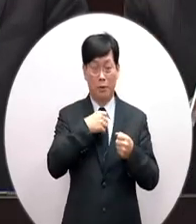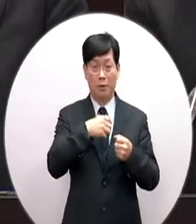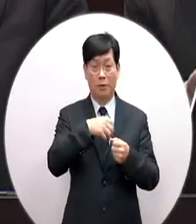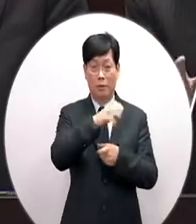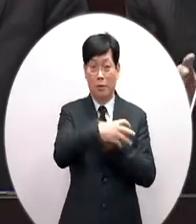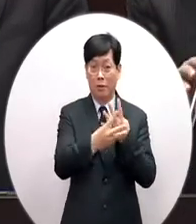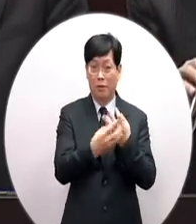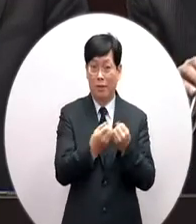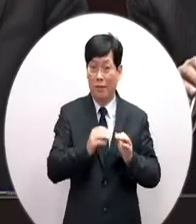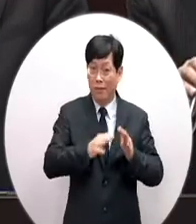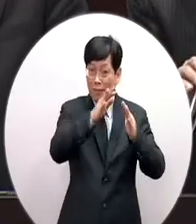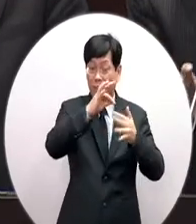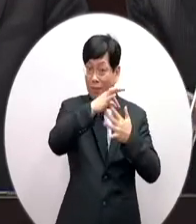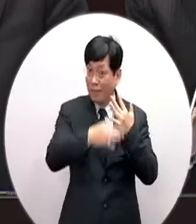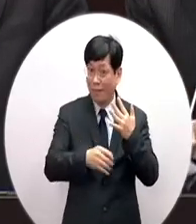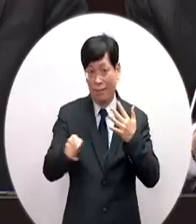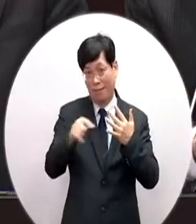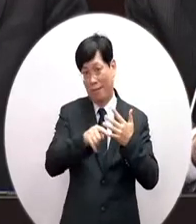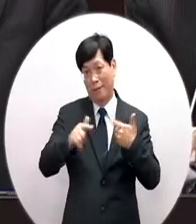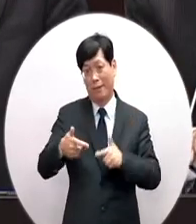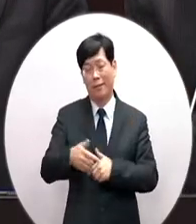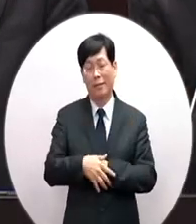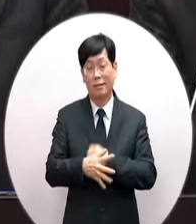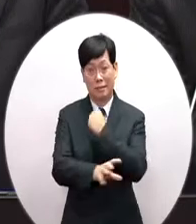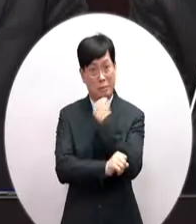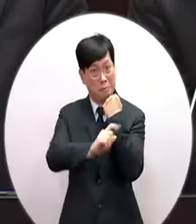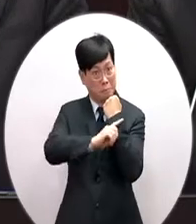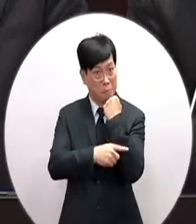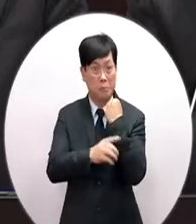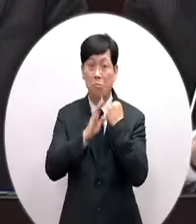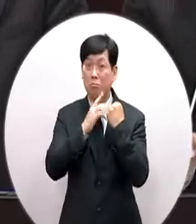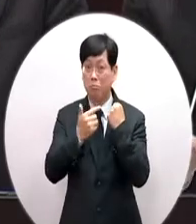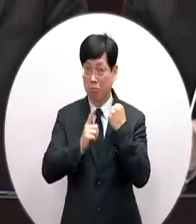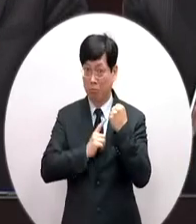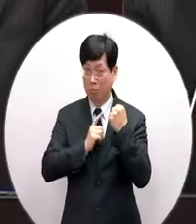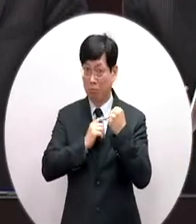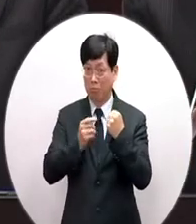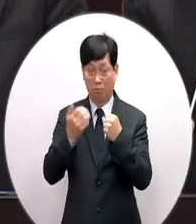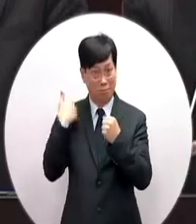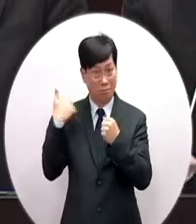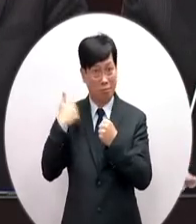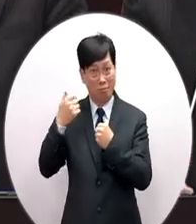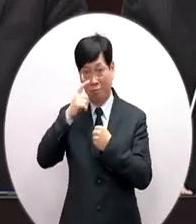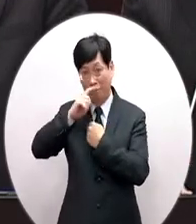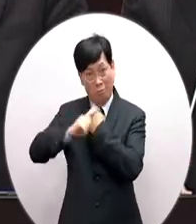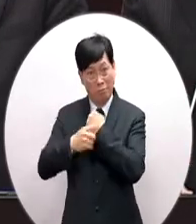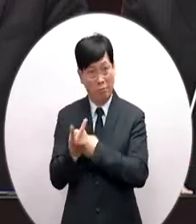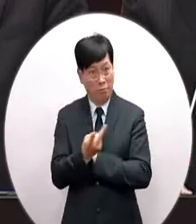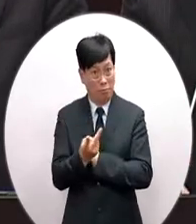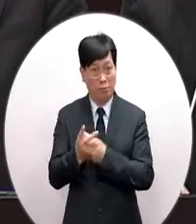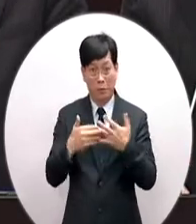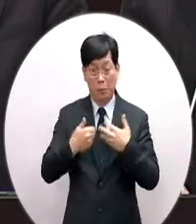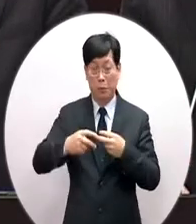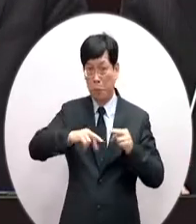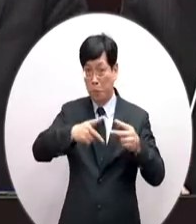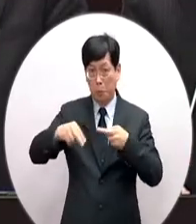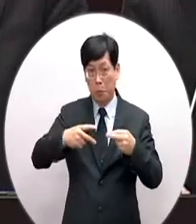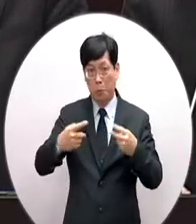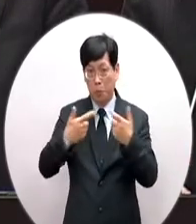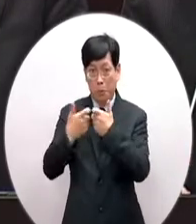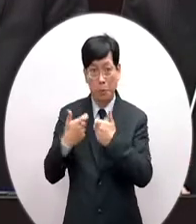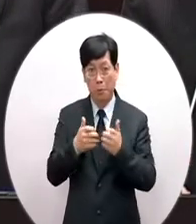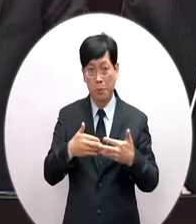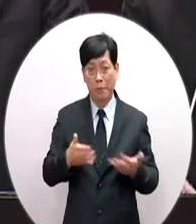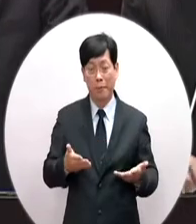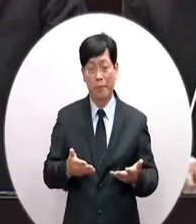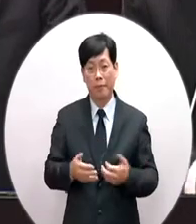例那我们知道基本法是不是要跟作用法有什么样的一个互相的一个调节的机制。